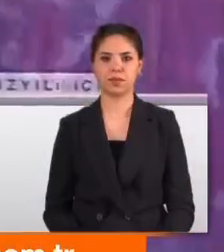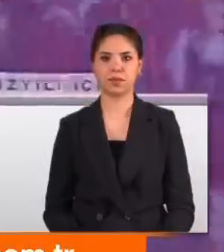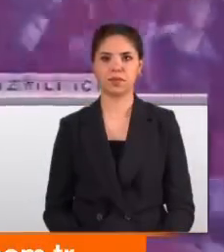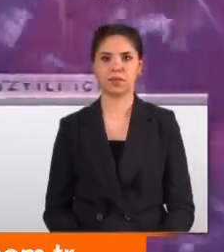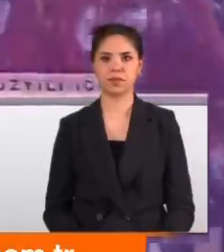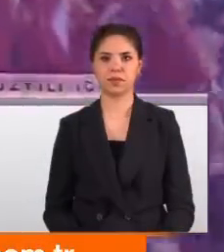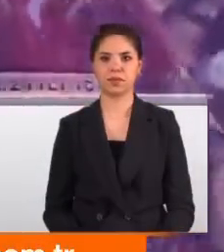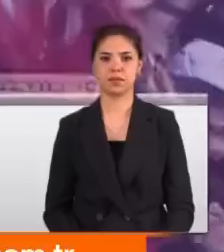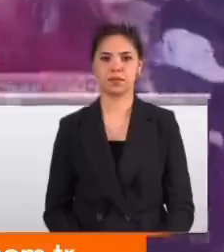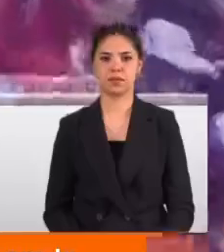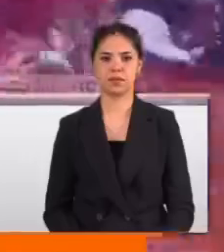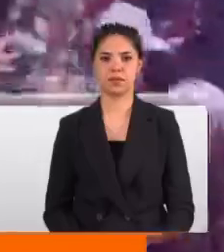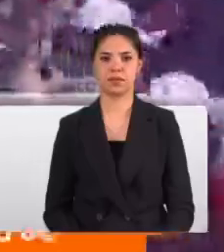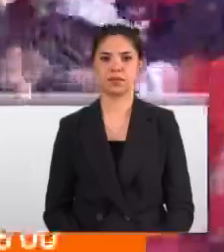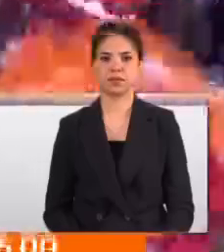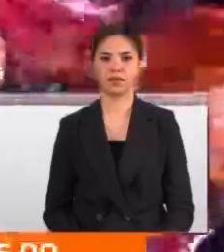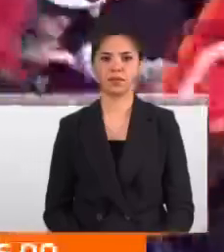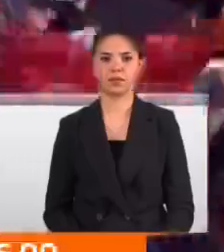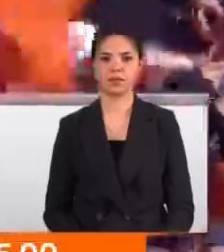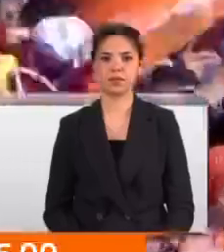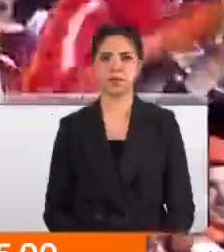seviyoruz, çok